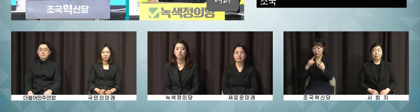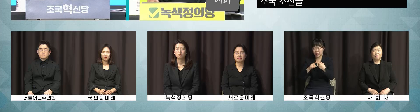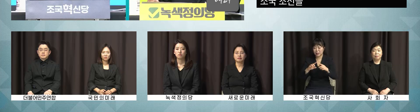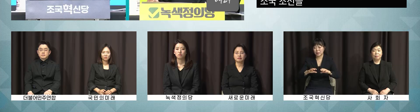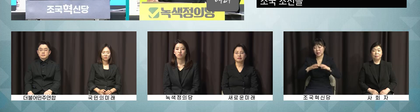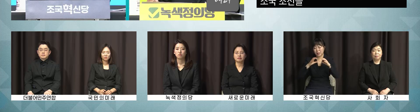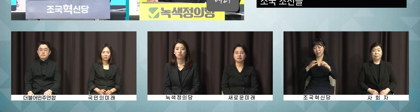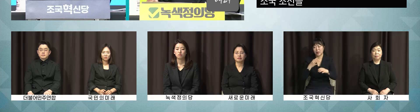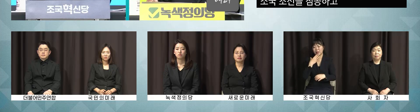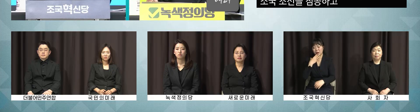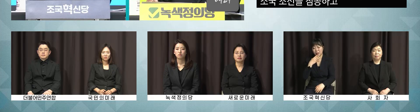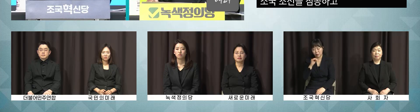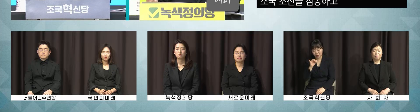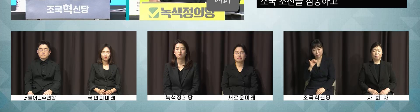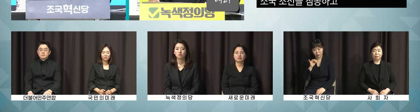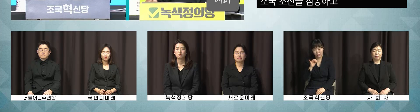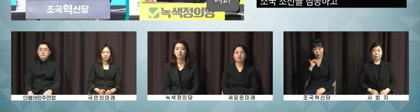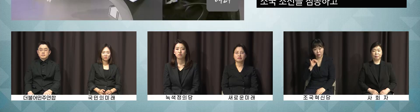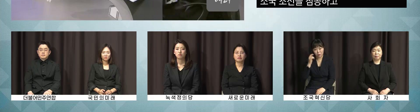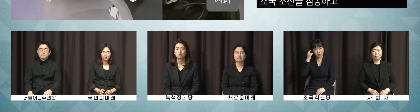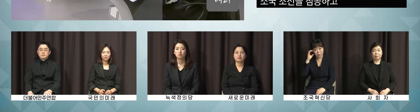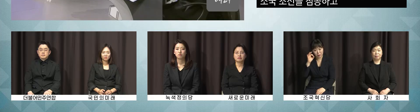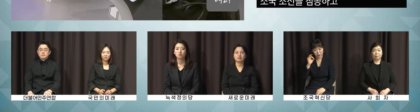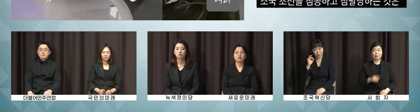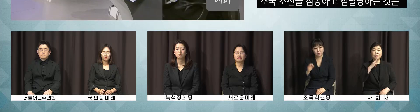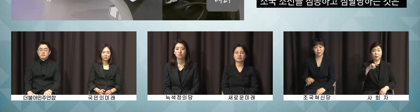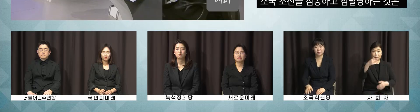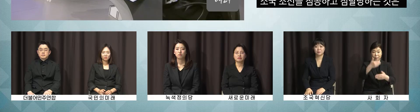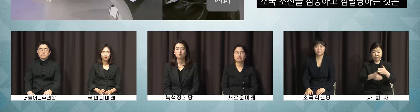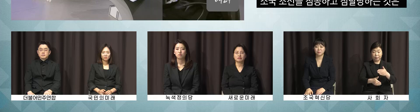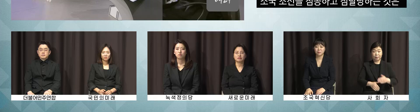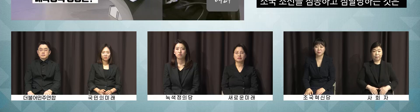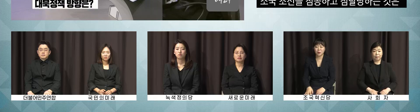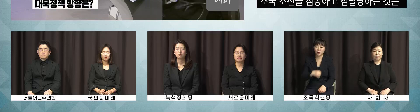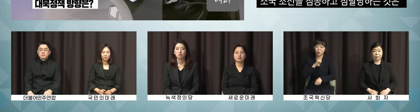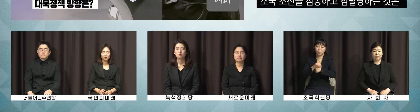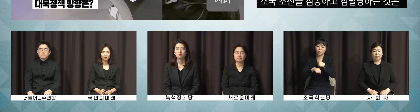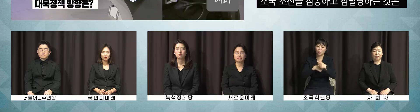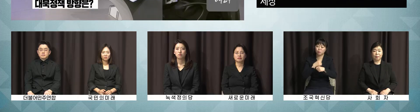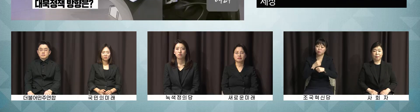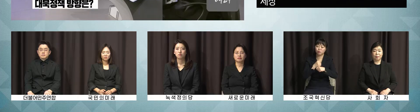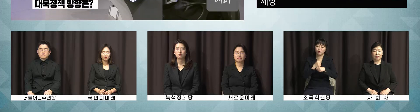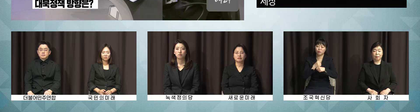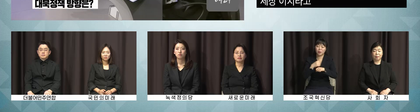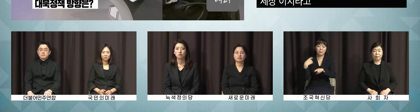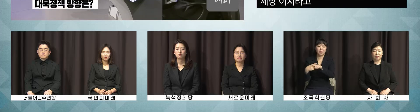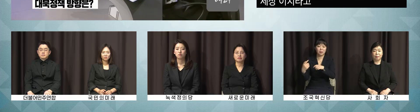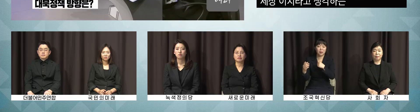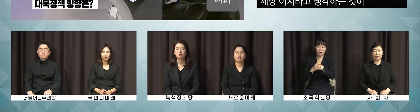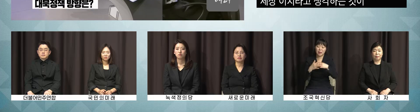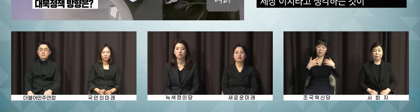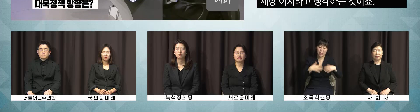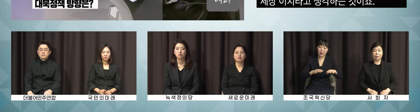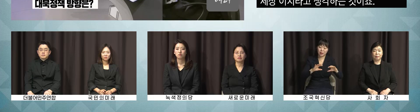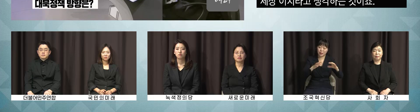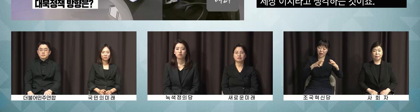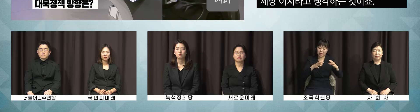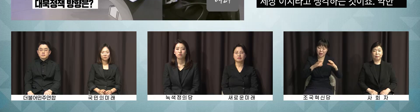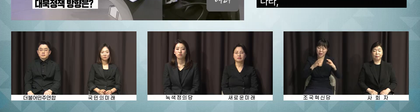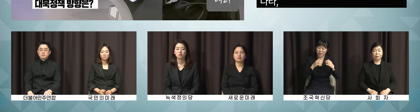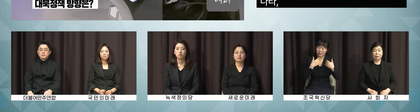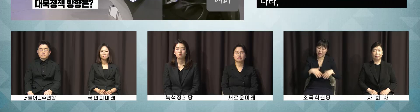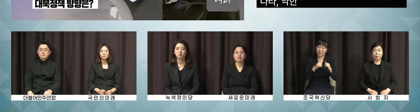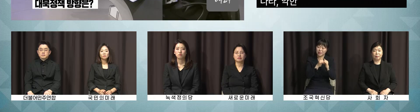당연한 이치다라고 생각하는 거죠. 1분여 인간사도 남았습니다. 동물의 왕국과 같은 것이니 약한 민족, 약한 나라, 약한